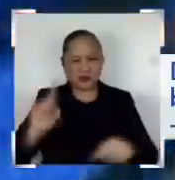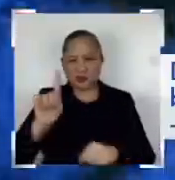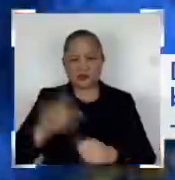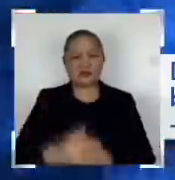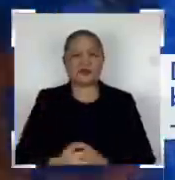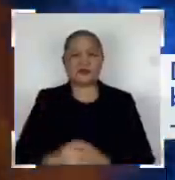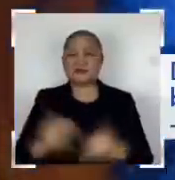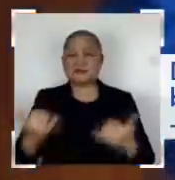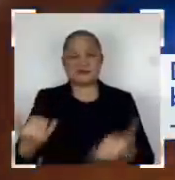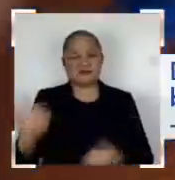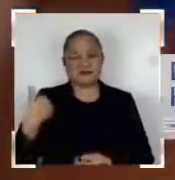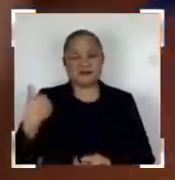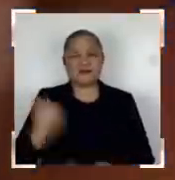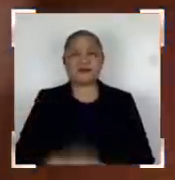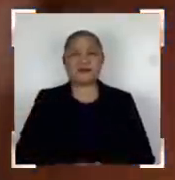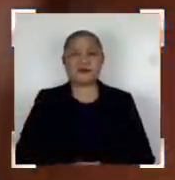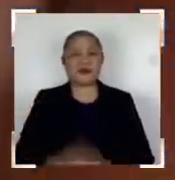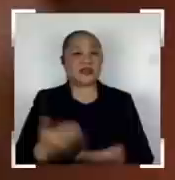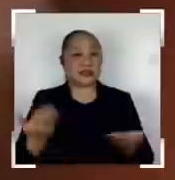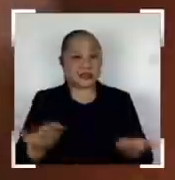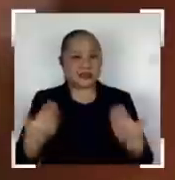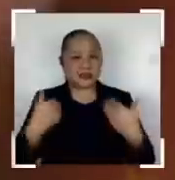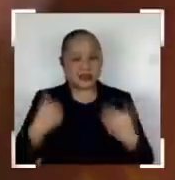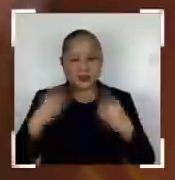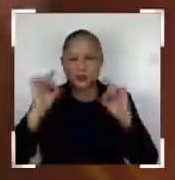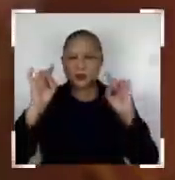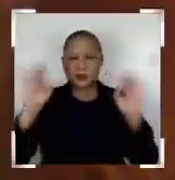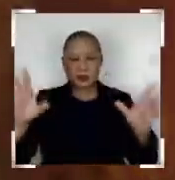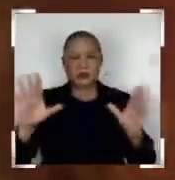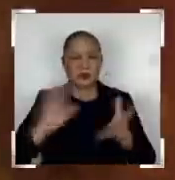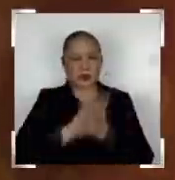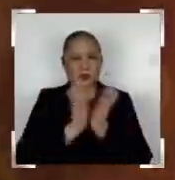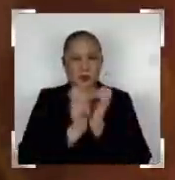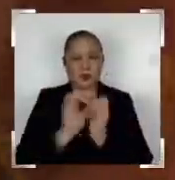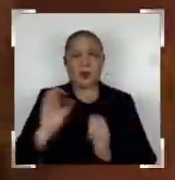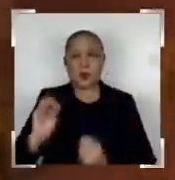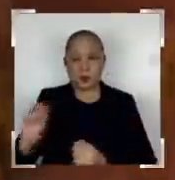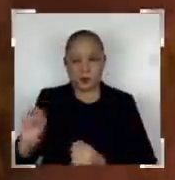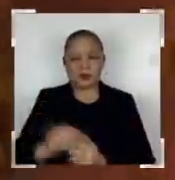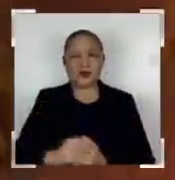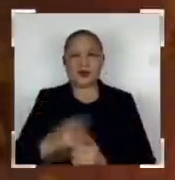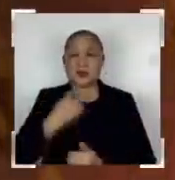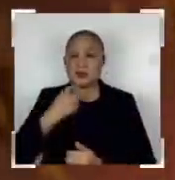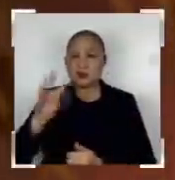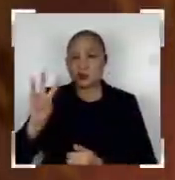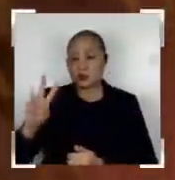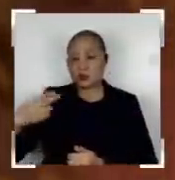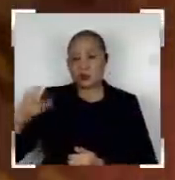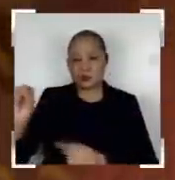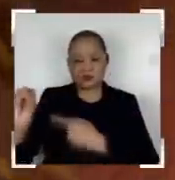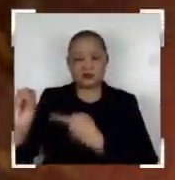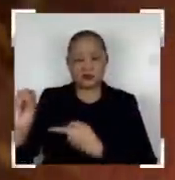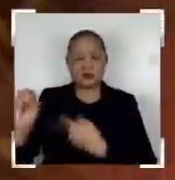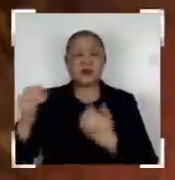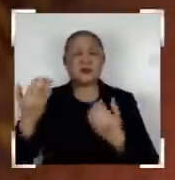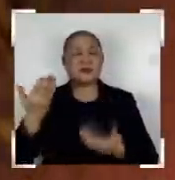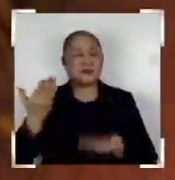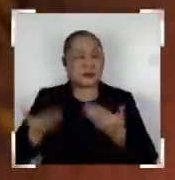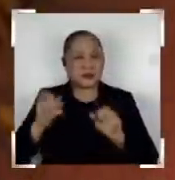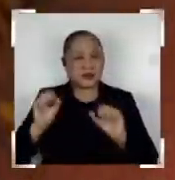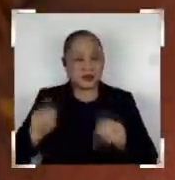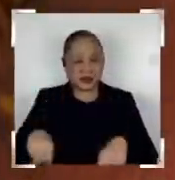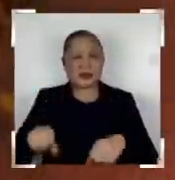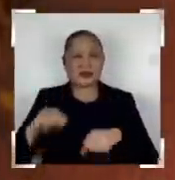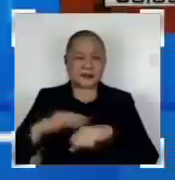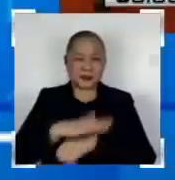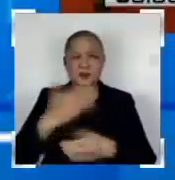Lalo pat nandiyan ang nakaambang banta ng Omicron variant na ayon sa World Health Organization ay maaaring magdulot ng panibagong